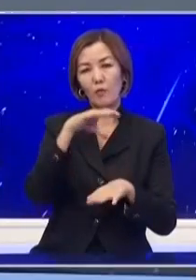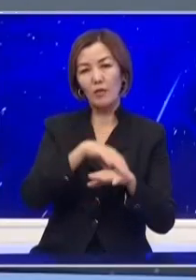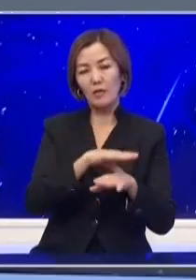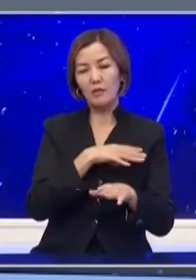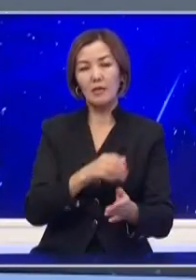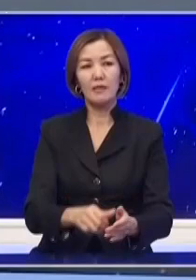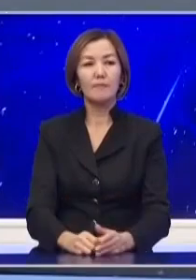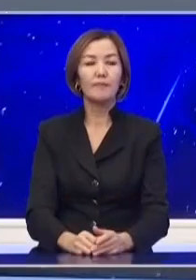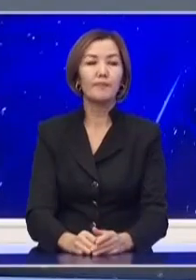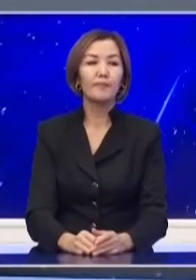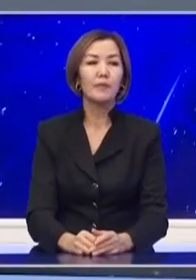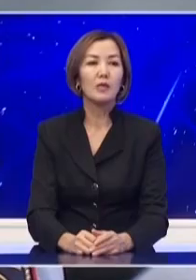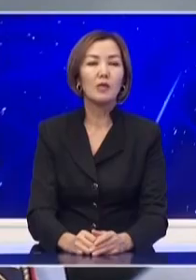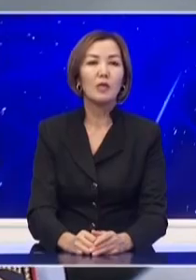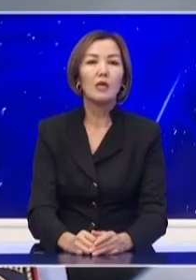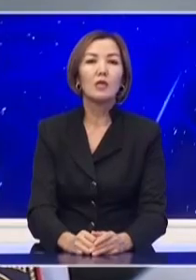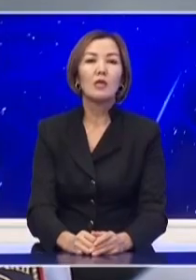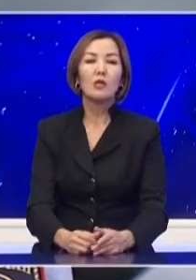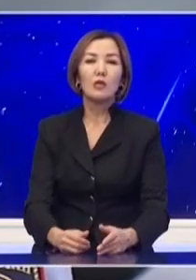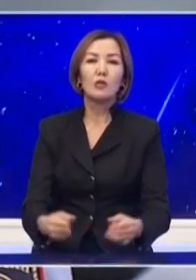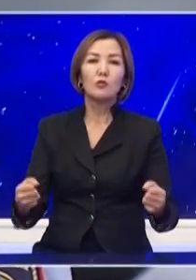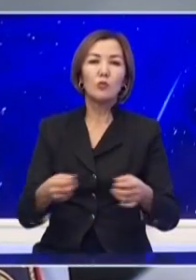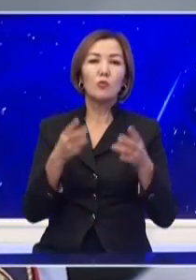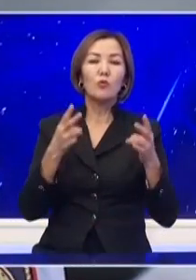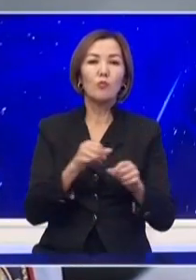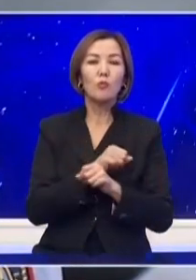Crispy-мен тіркелген. Жол көлік оқиғаларын болдырмау,